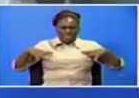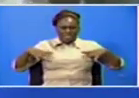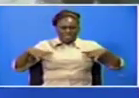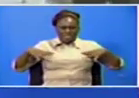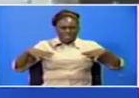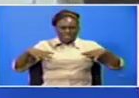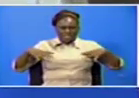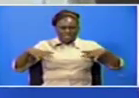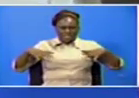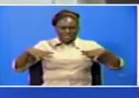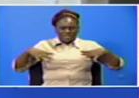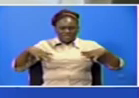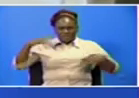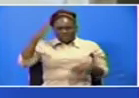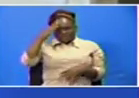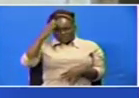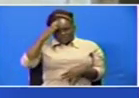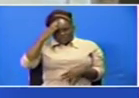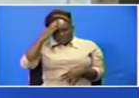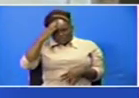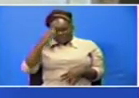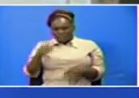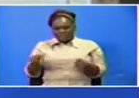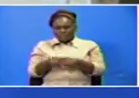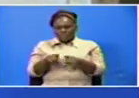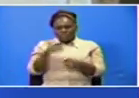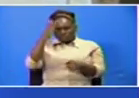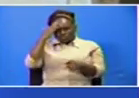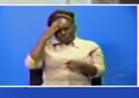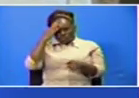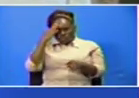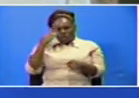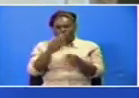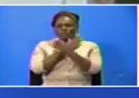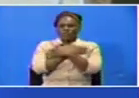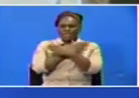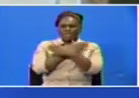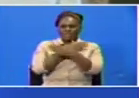Lakini wakati na interrupt na fans katika mitandao ya kijamii.